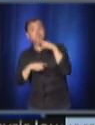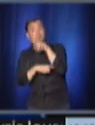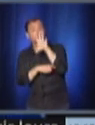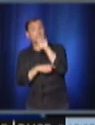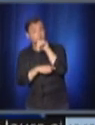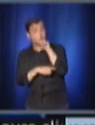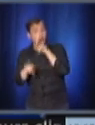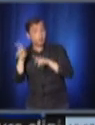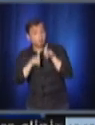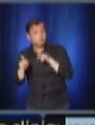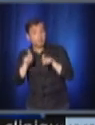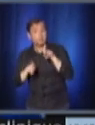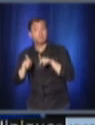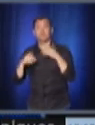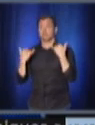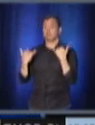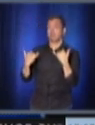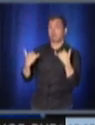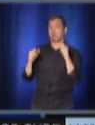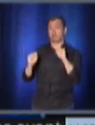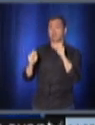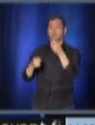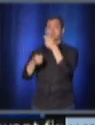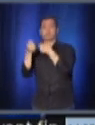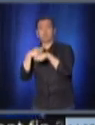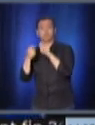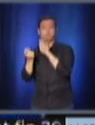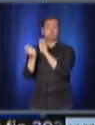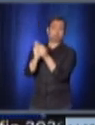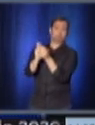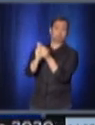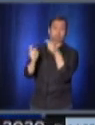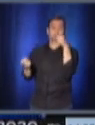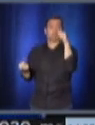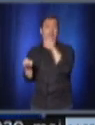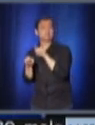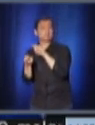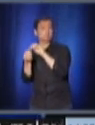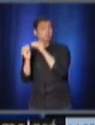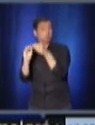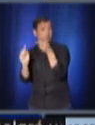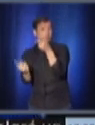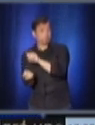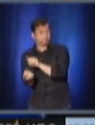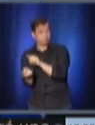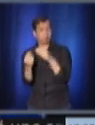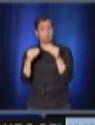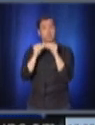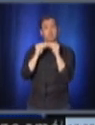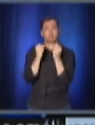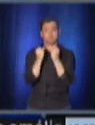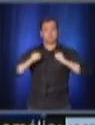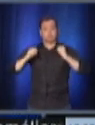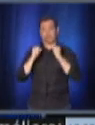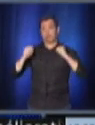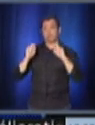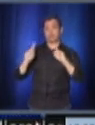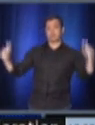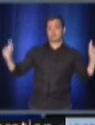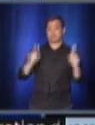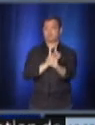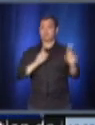personnes, et est-ce qu'on pourrait le réduire à un nombre inférieur? Et si